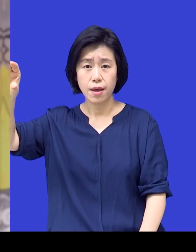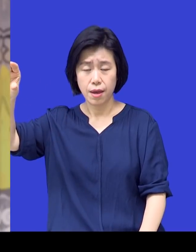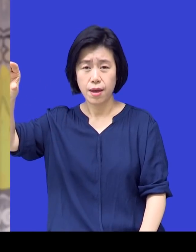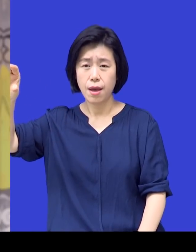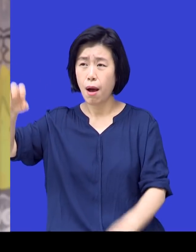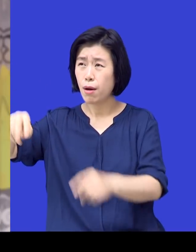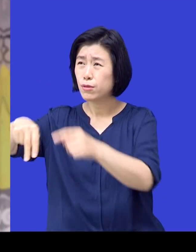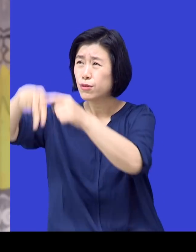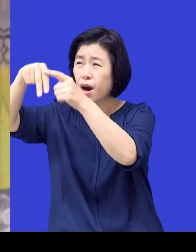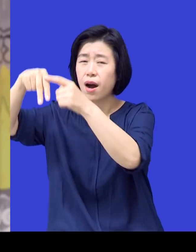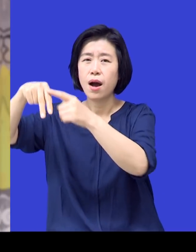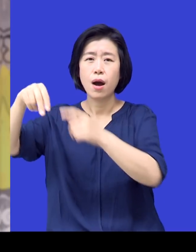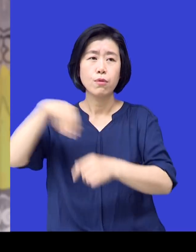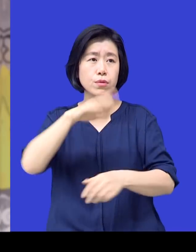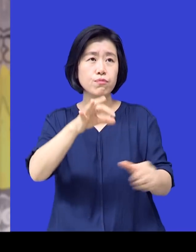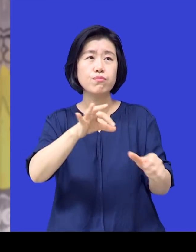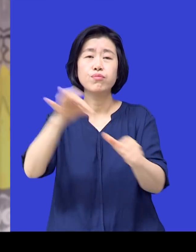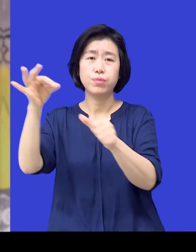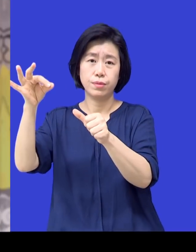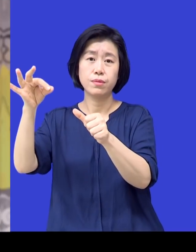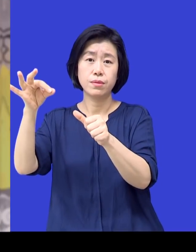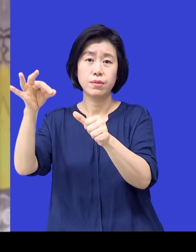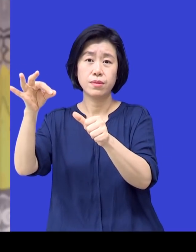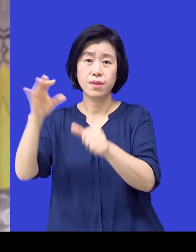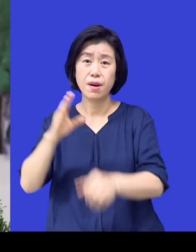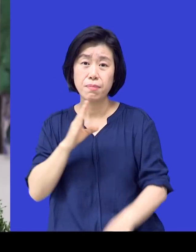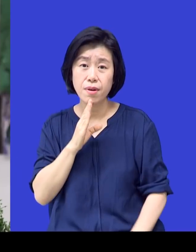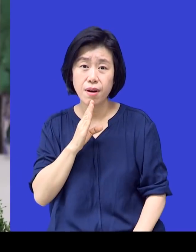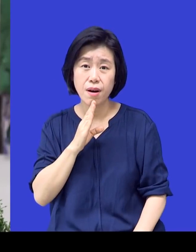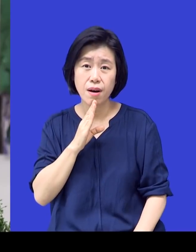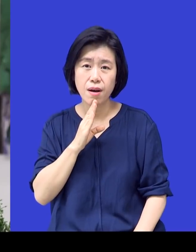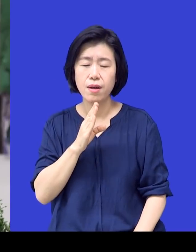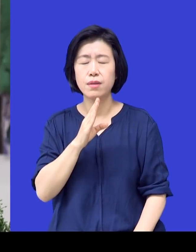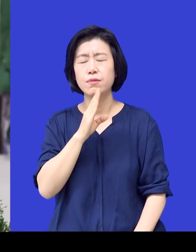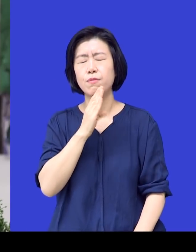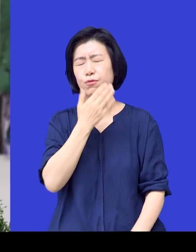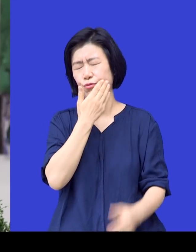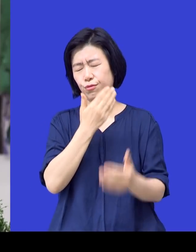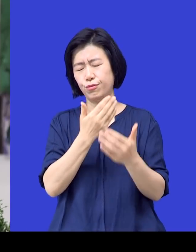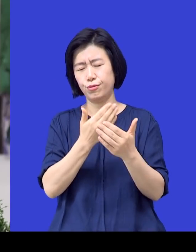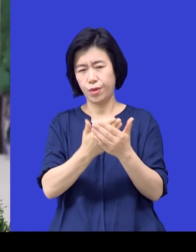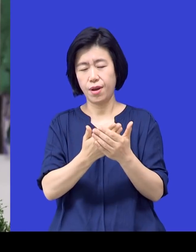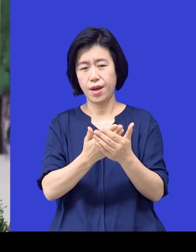구원을 하실 정도로 그 사랑을 저한테 배우게 하시는 그거였어요.